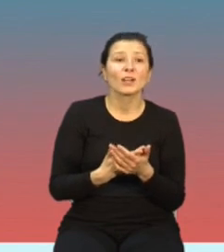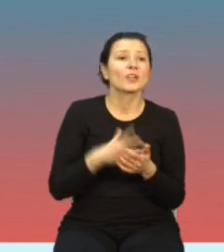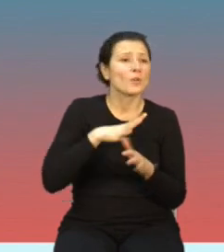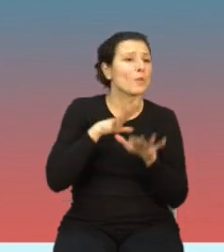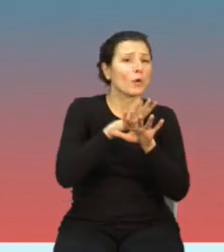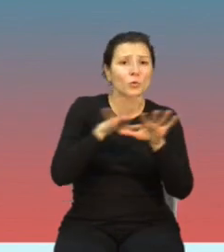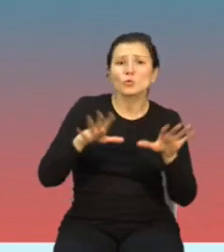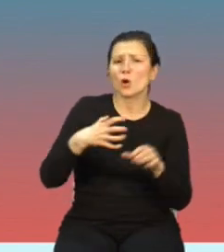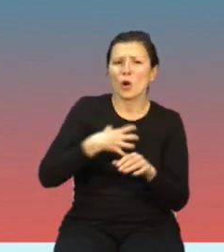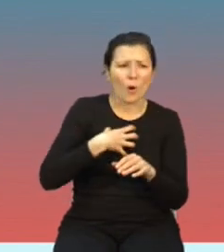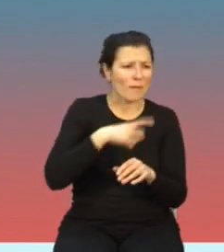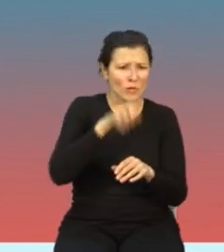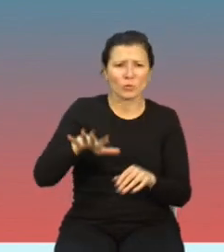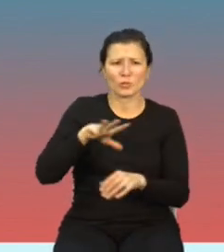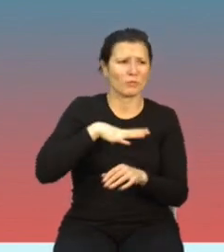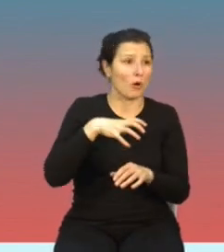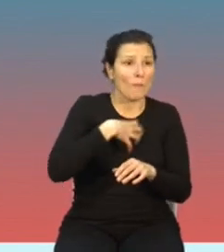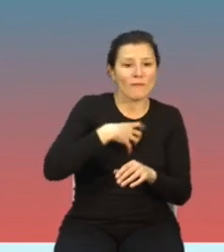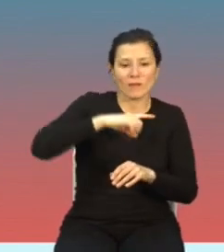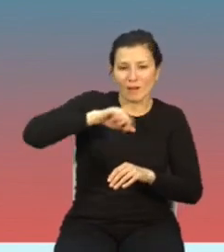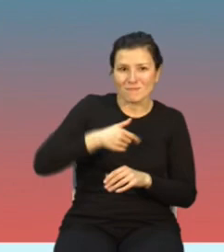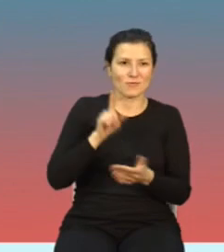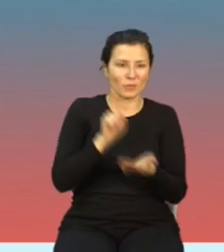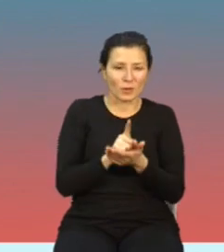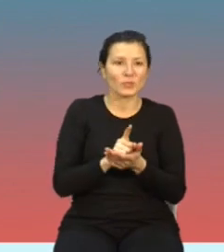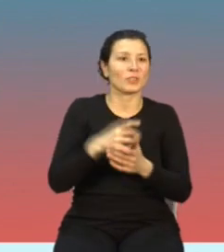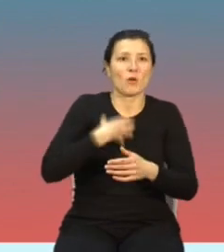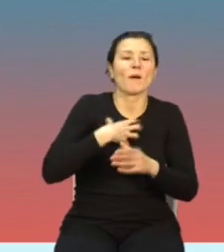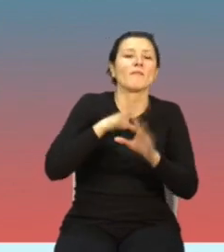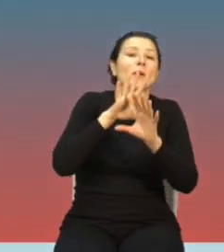wyrażanych przez opinię publiczną. No cóż, bardzo Państwu dziękuję za zaproszenie, za uwagę.